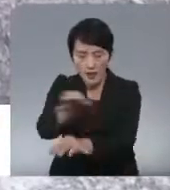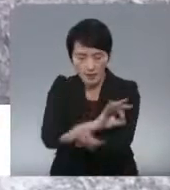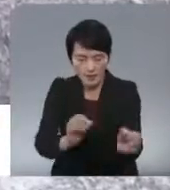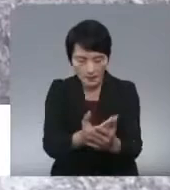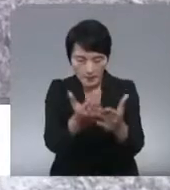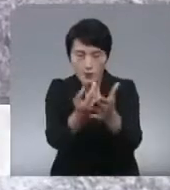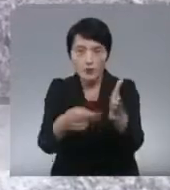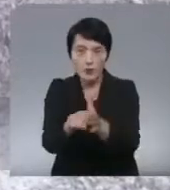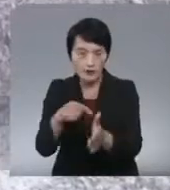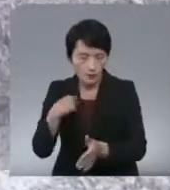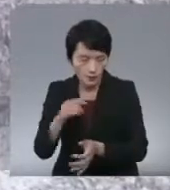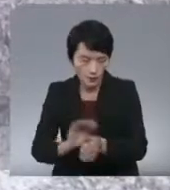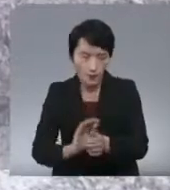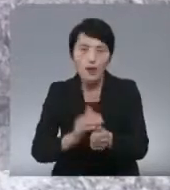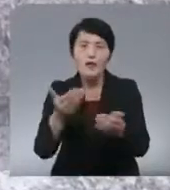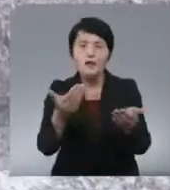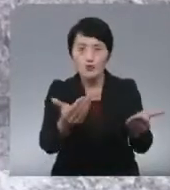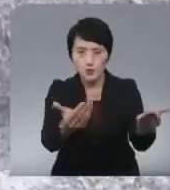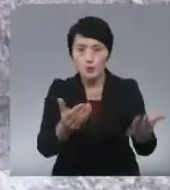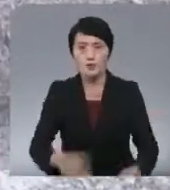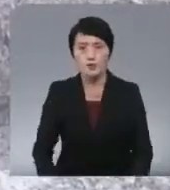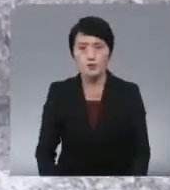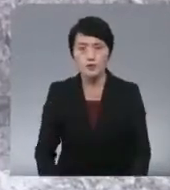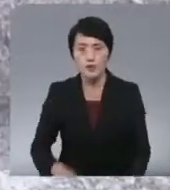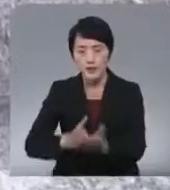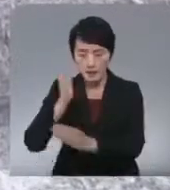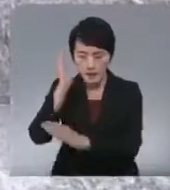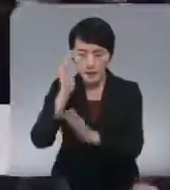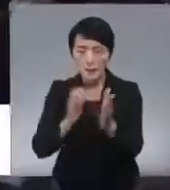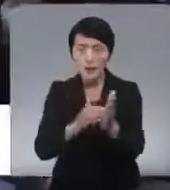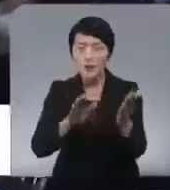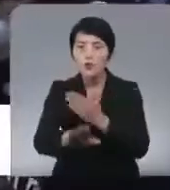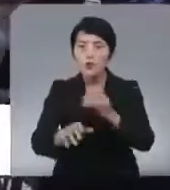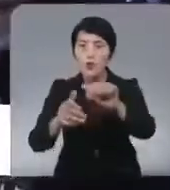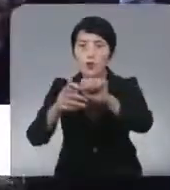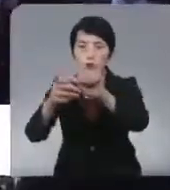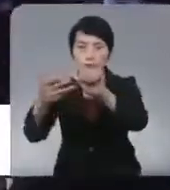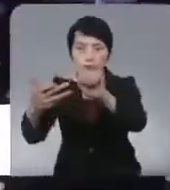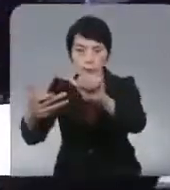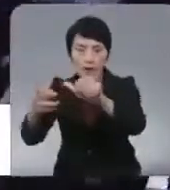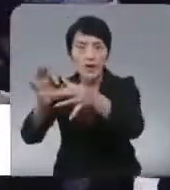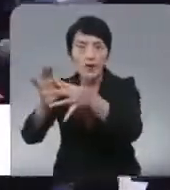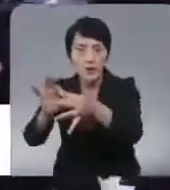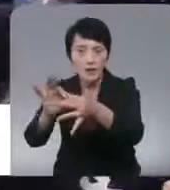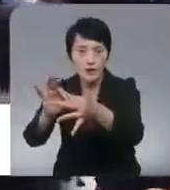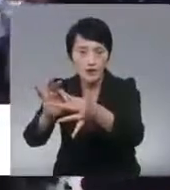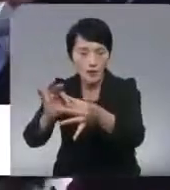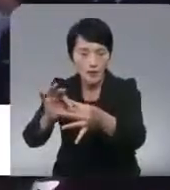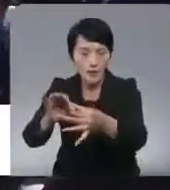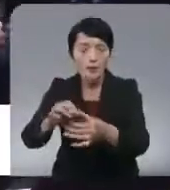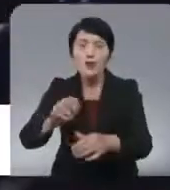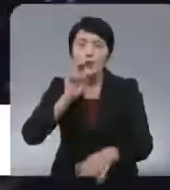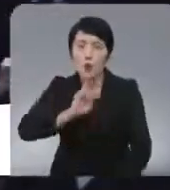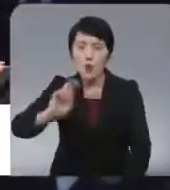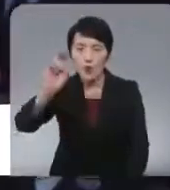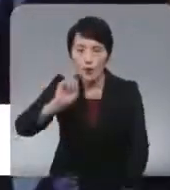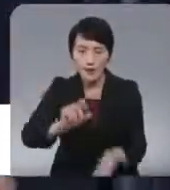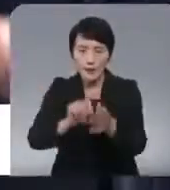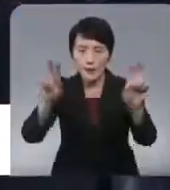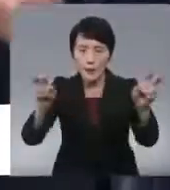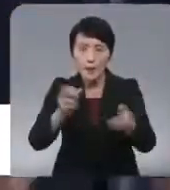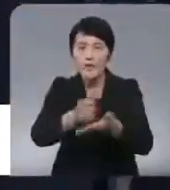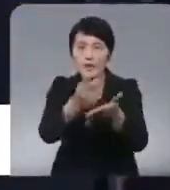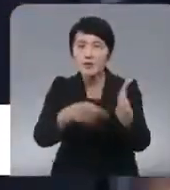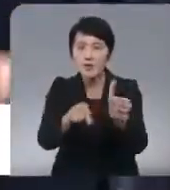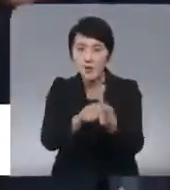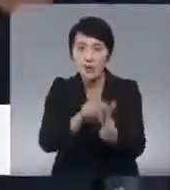表現が抜けていたとする指摘を受けユン大統領が直接政治自体が統合の過程だと説明しましたが